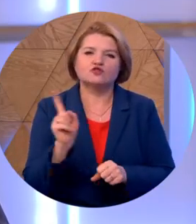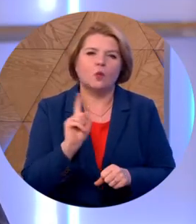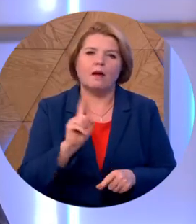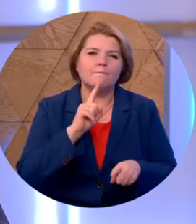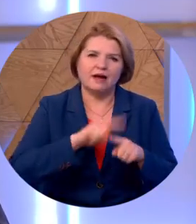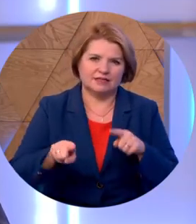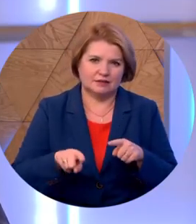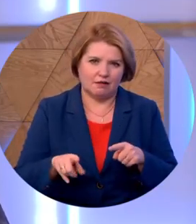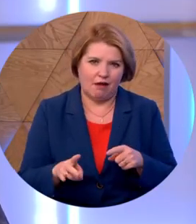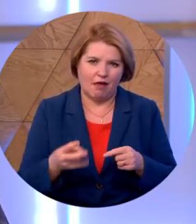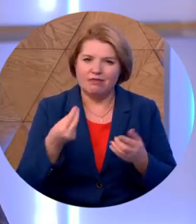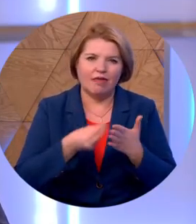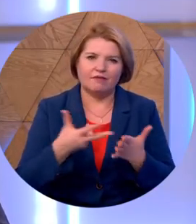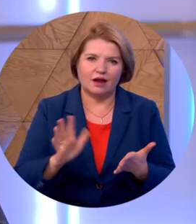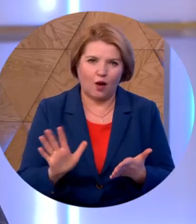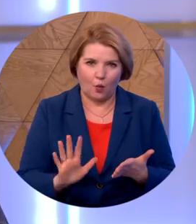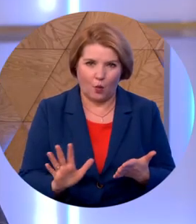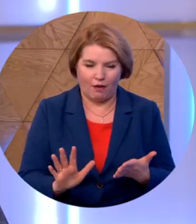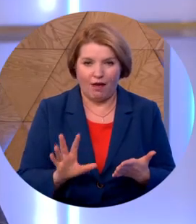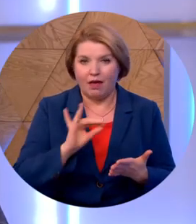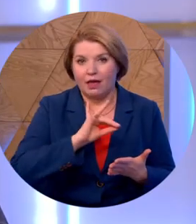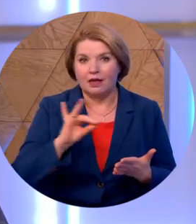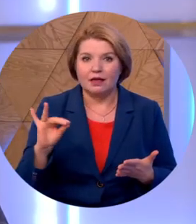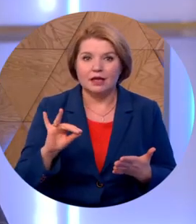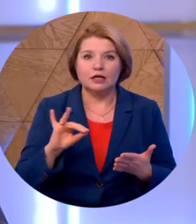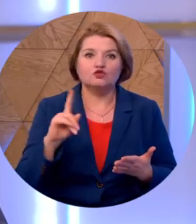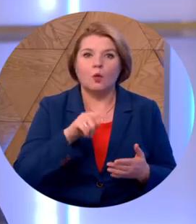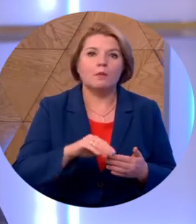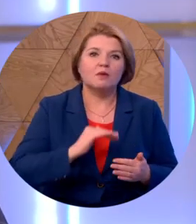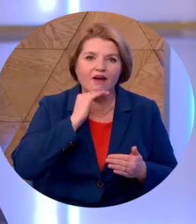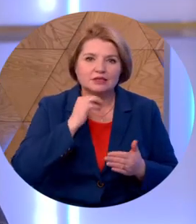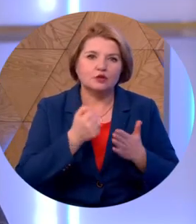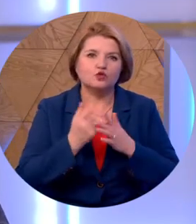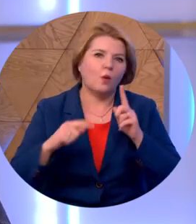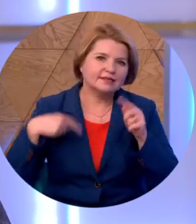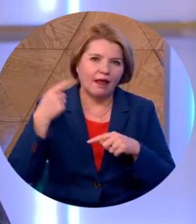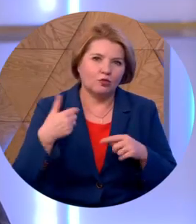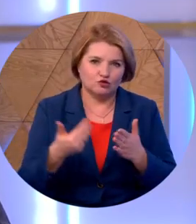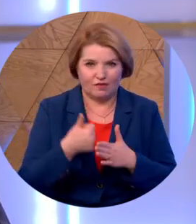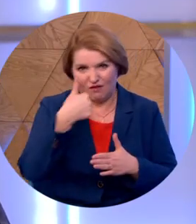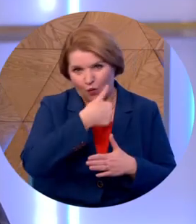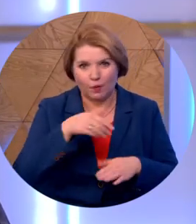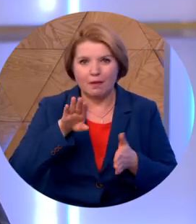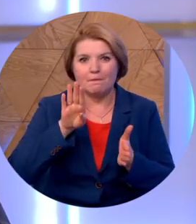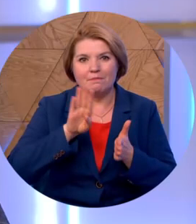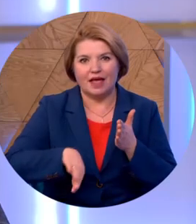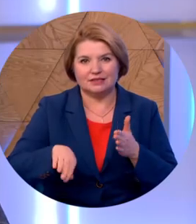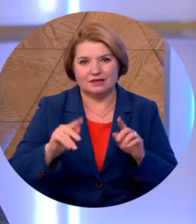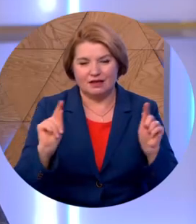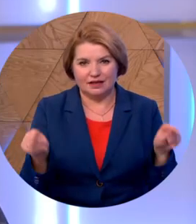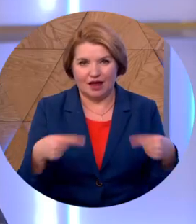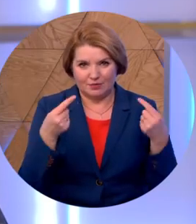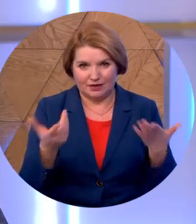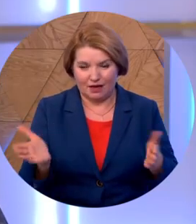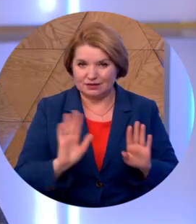лёгкое недорогое и у него потом на весь год хватило до следующего нового и без реабилитации как Да как в этом анекдоте Да Делаем ремонт